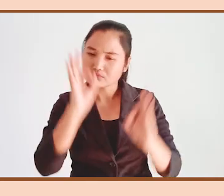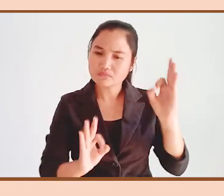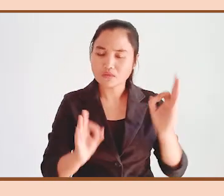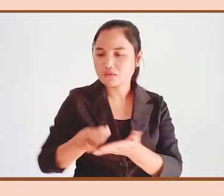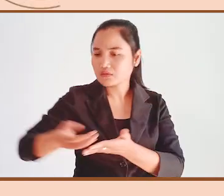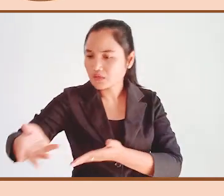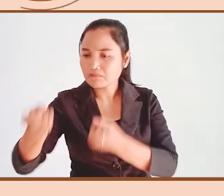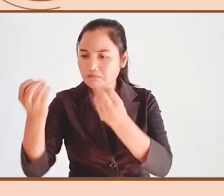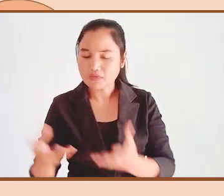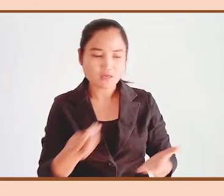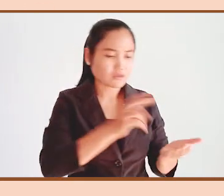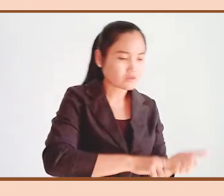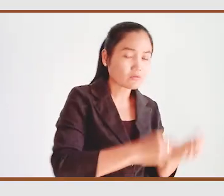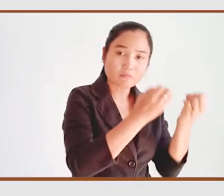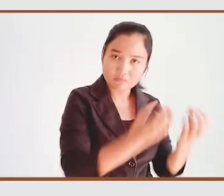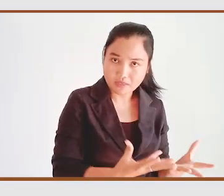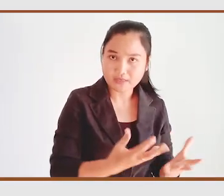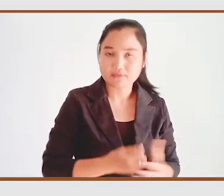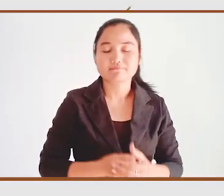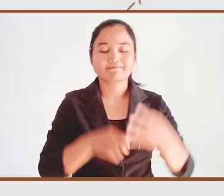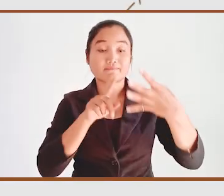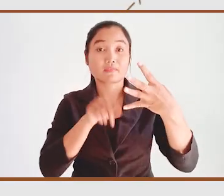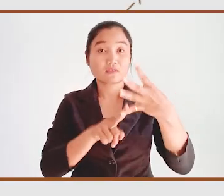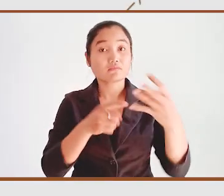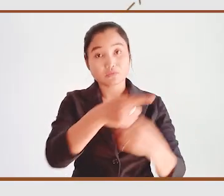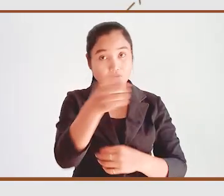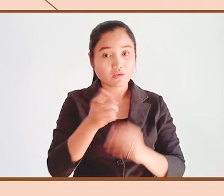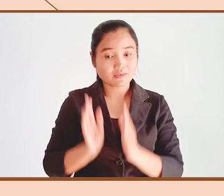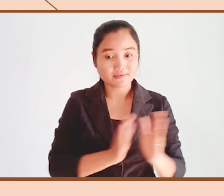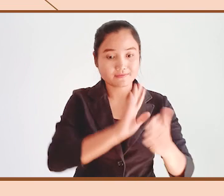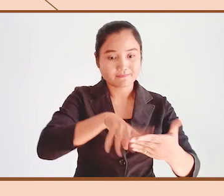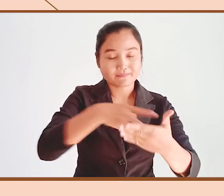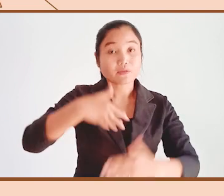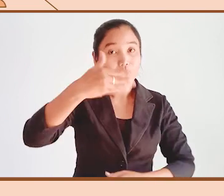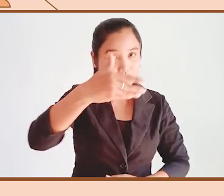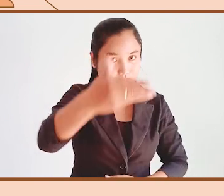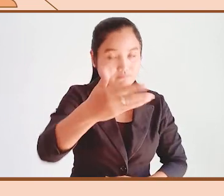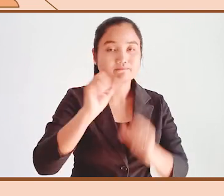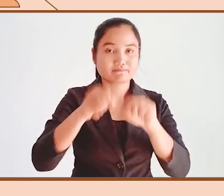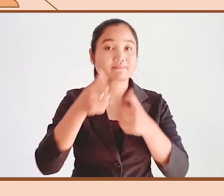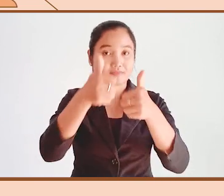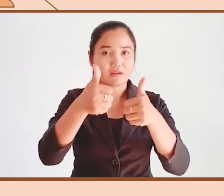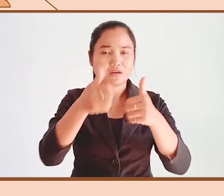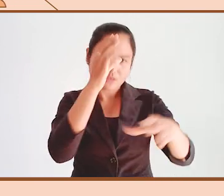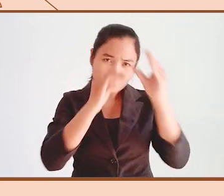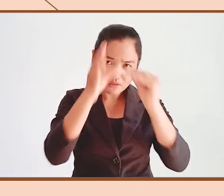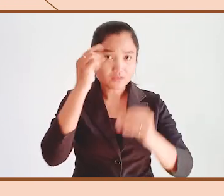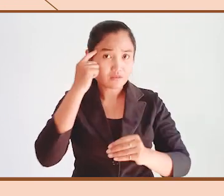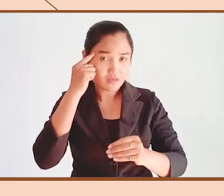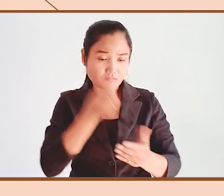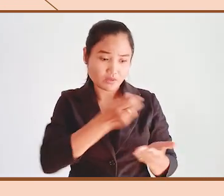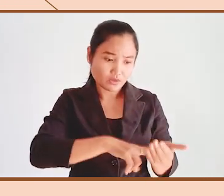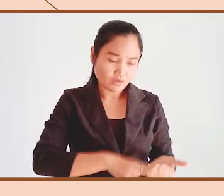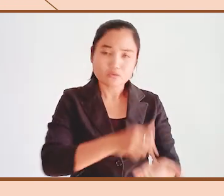ផលចំណេញនិងការខាតបង់ 4. ត្រៀមខ្លួនអ្នកសម្រាប់អនាគតចំណេះដឹងហិរញ្ញវត្ថុក៏ជួយអ្នកក្នុងការរៀបចំផែនការ